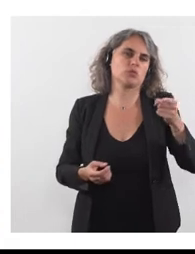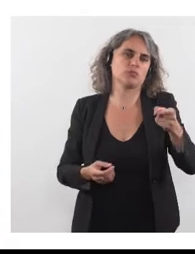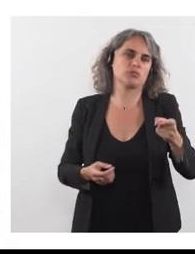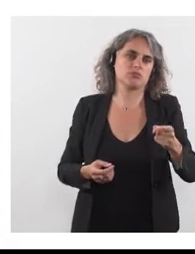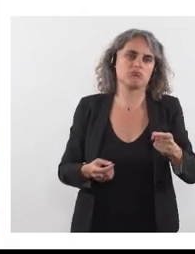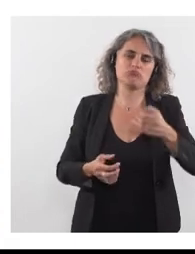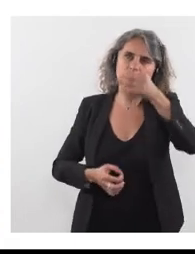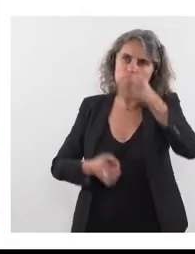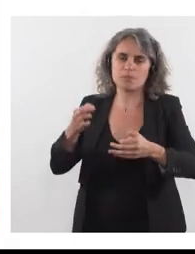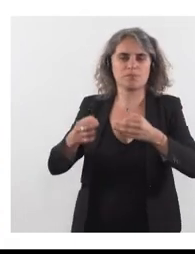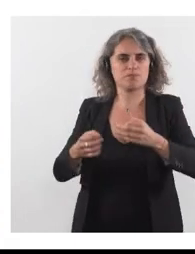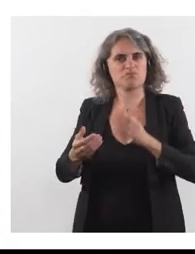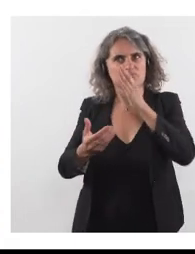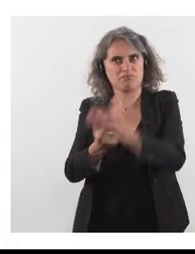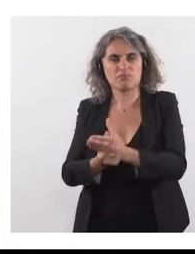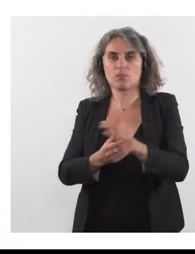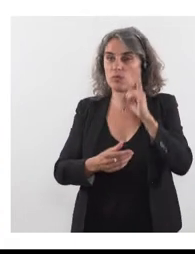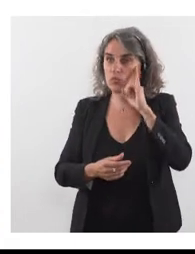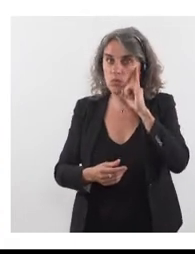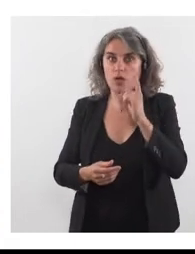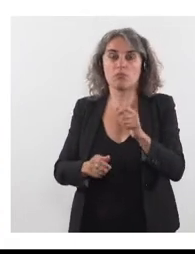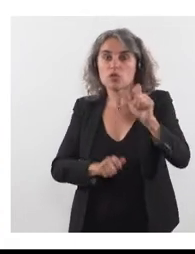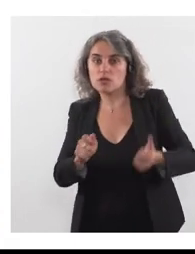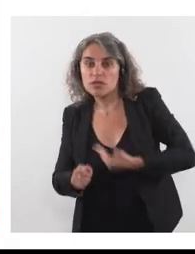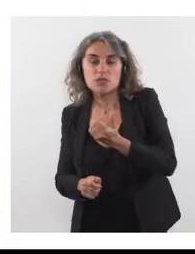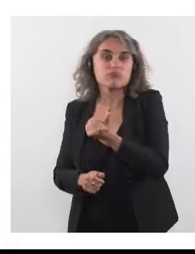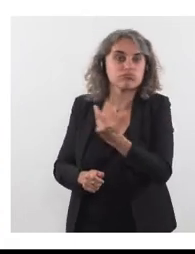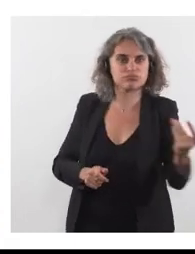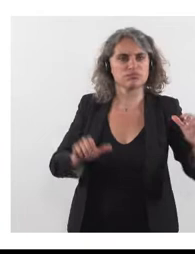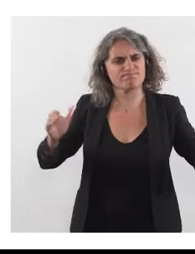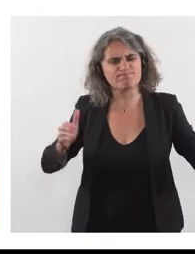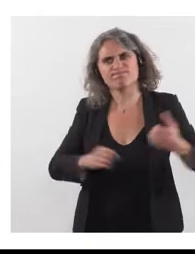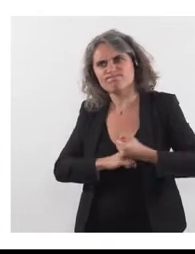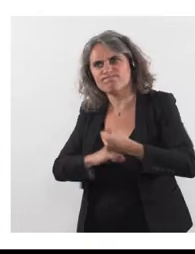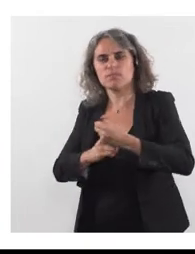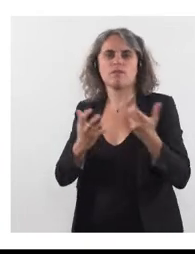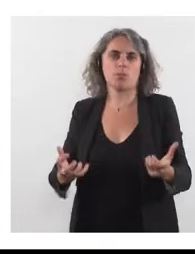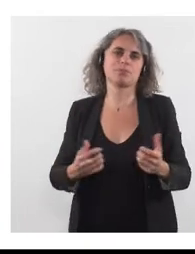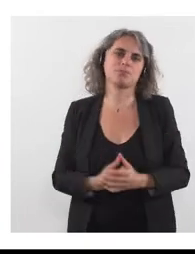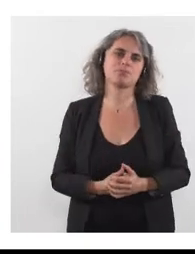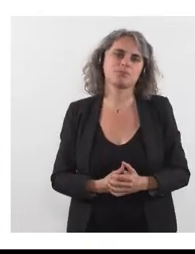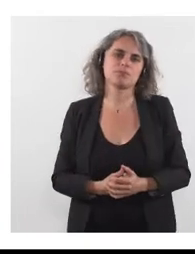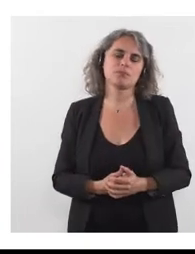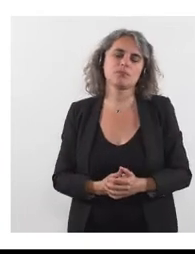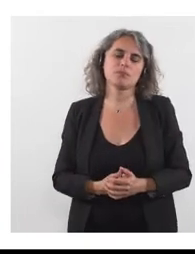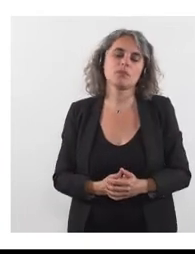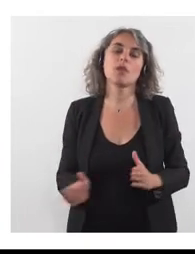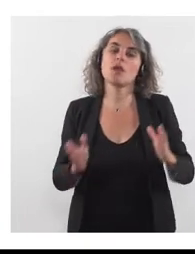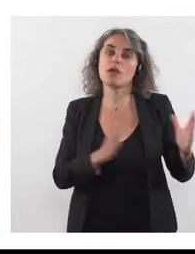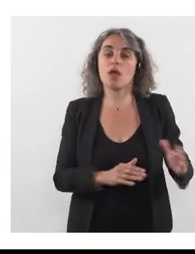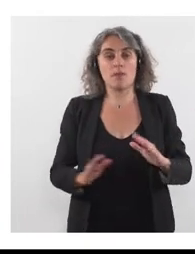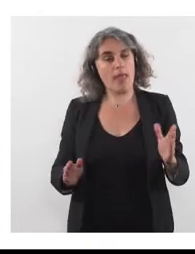européenne des droits de l'homme en soutien d'une ou de plusieurs victimes. Ce qui pourrait être plus fréquent, par contre,